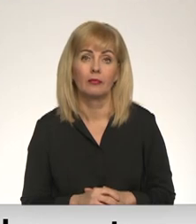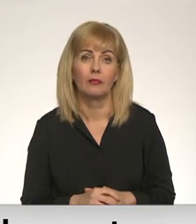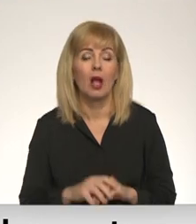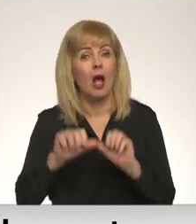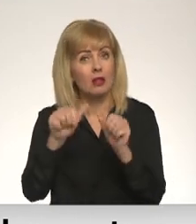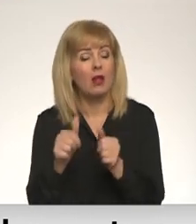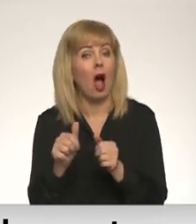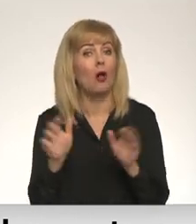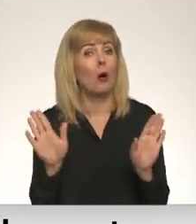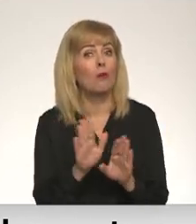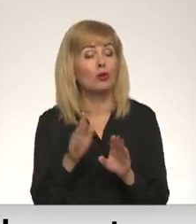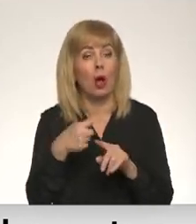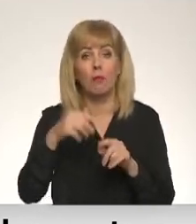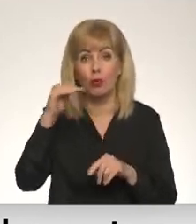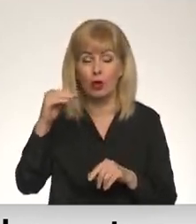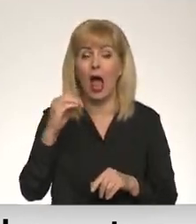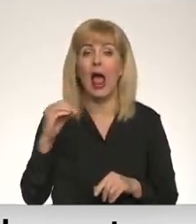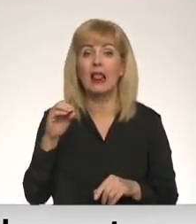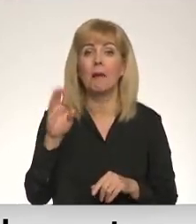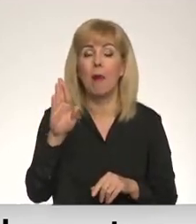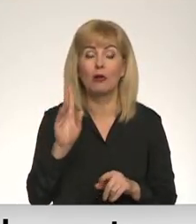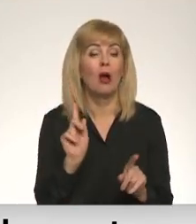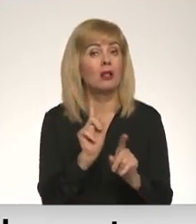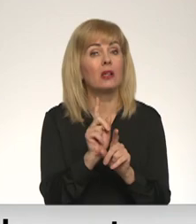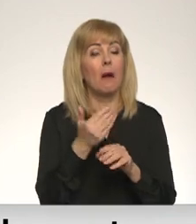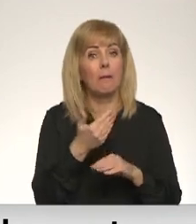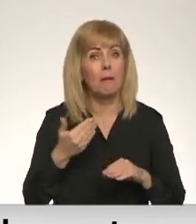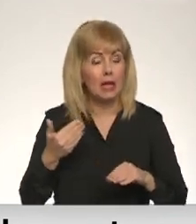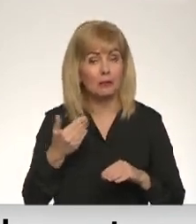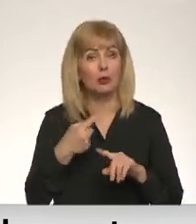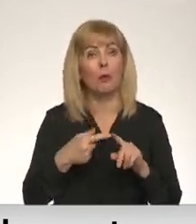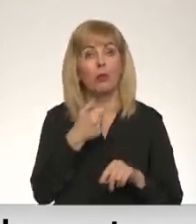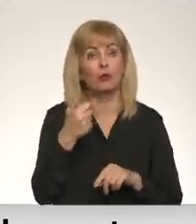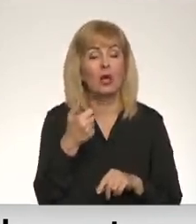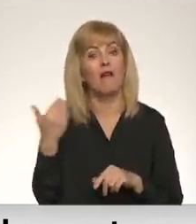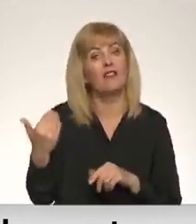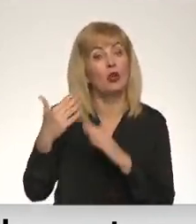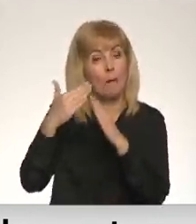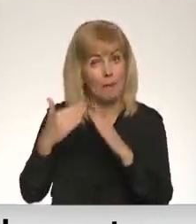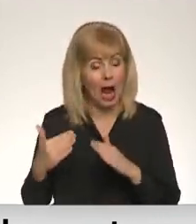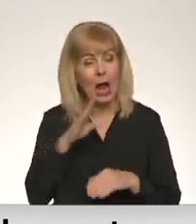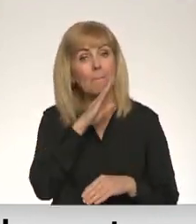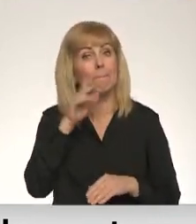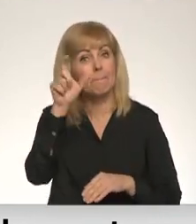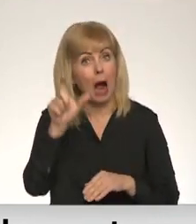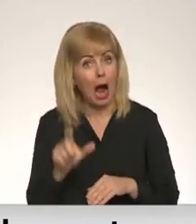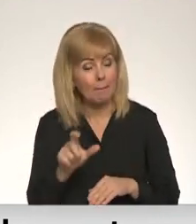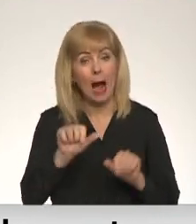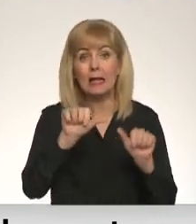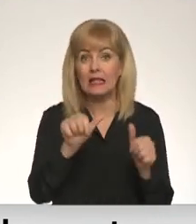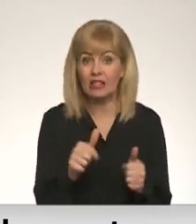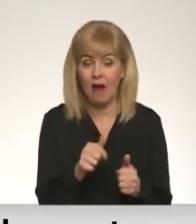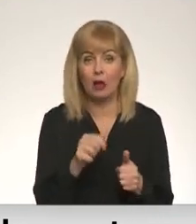Talantīgo muzikālo pusaudzi Elīnu Beļīnsku satikām pirms gada viņas mājās viesītē. Elīnas mamma Alla, kura izveidojusi